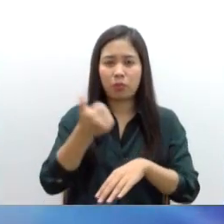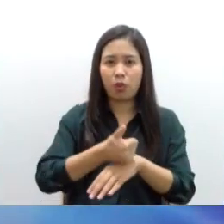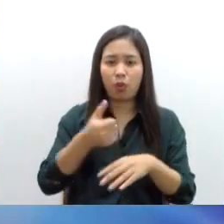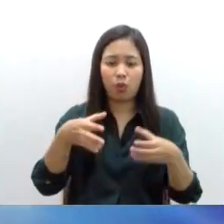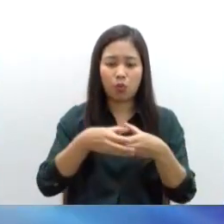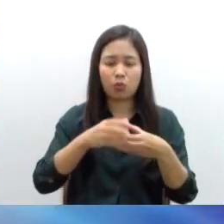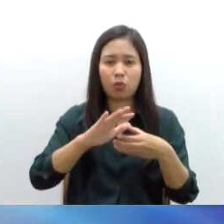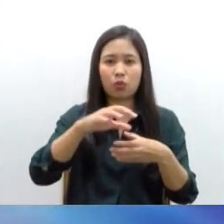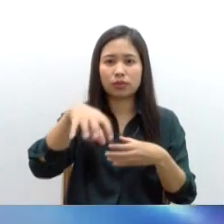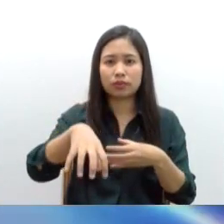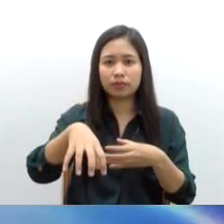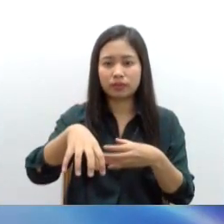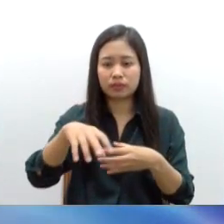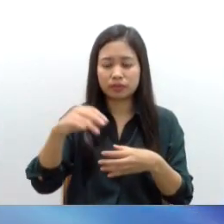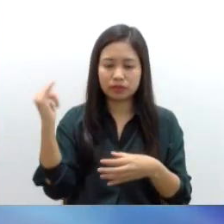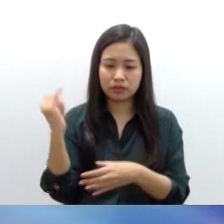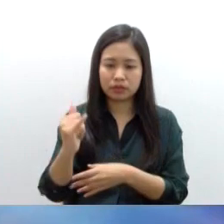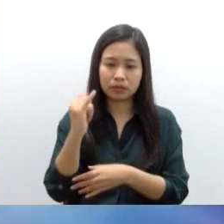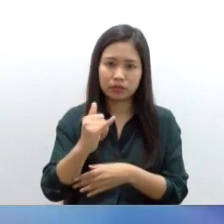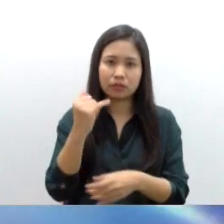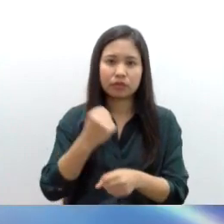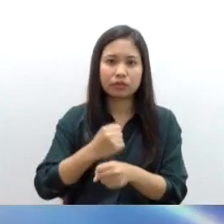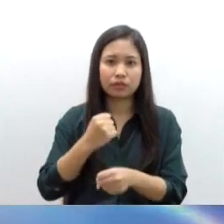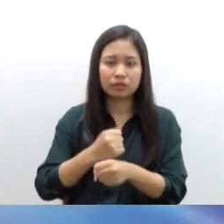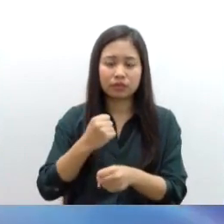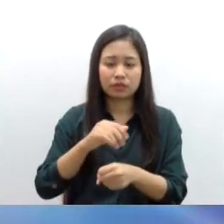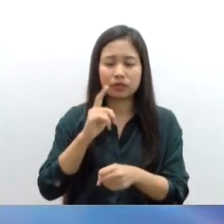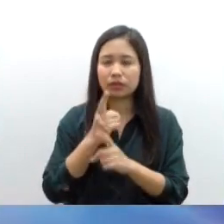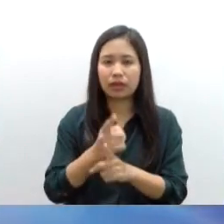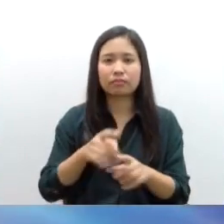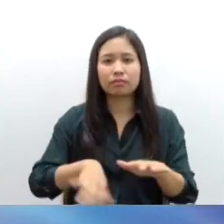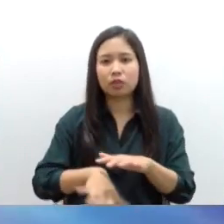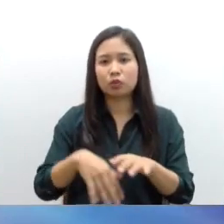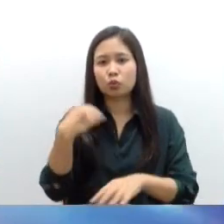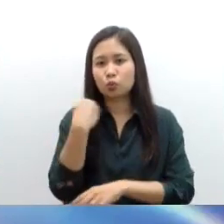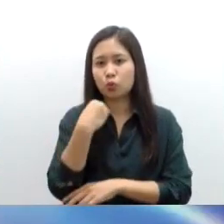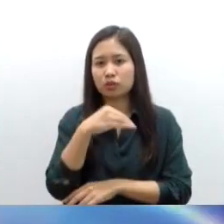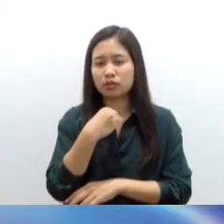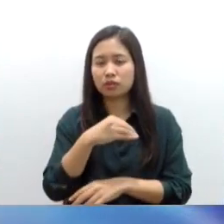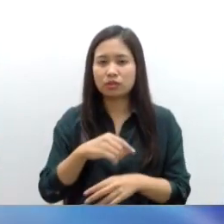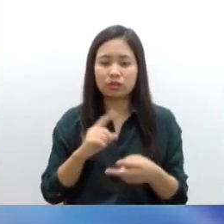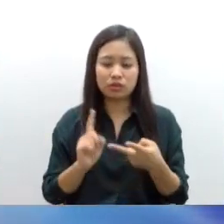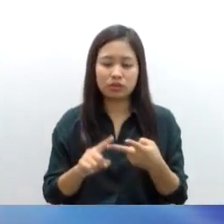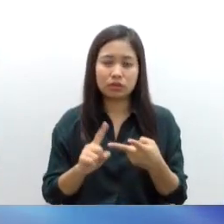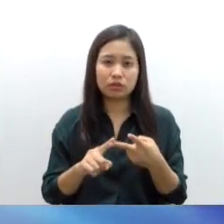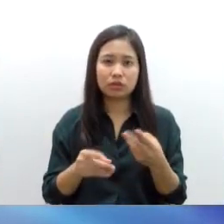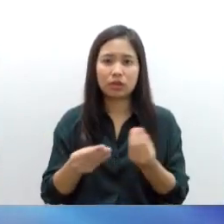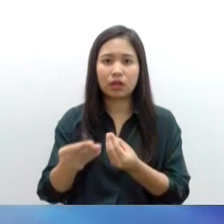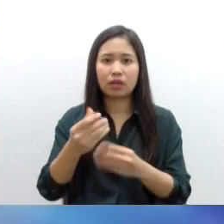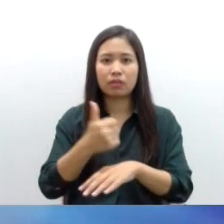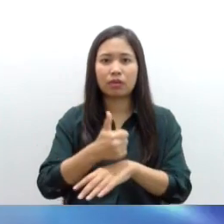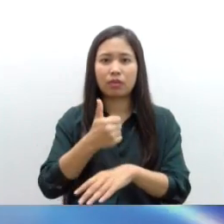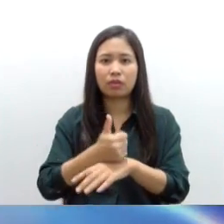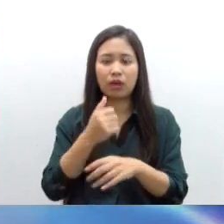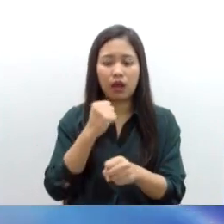ายให้มาปฏิบัติงานณสถานที่ทำงานตามปกตินะครับข้อ2ให้ผู้บริหารแต่ละหน่วยงานมอบ